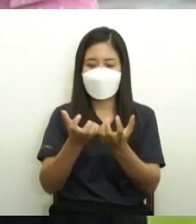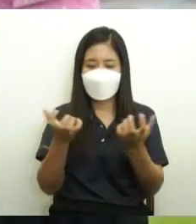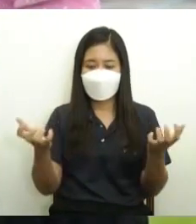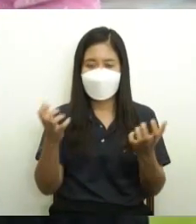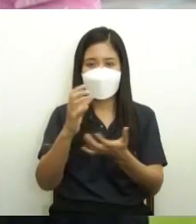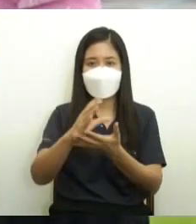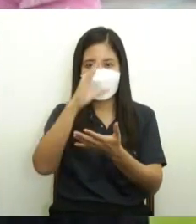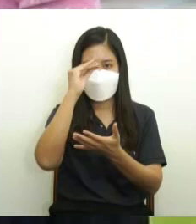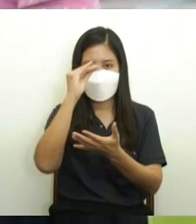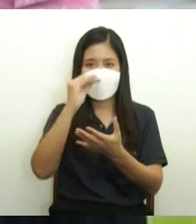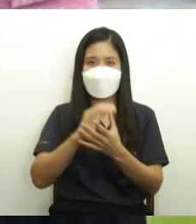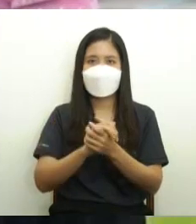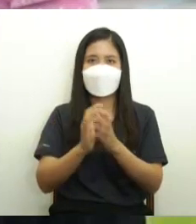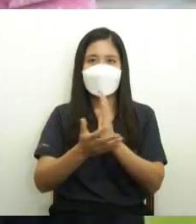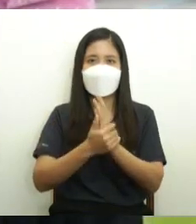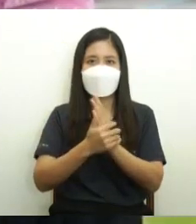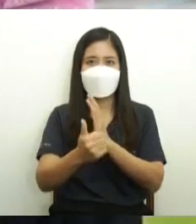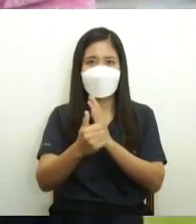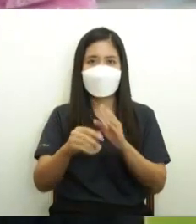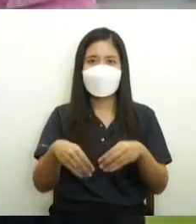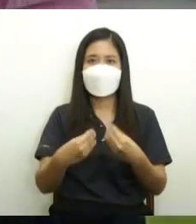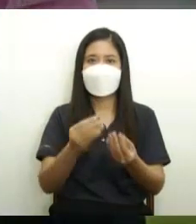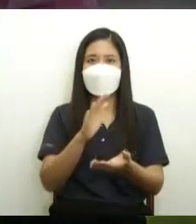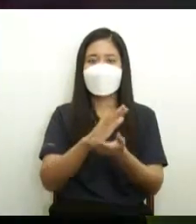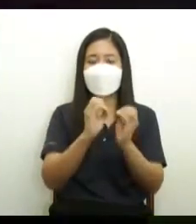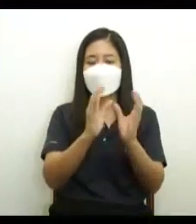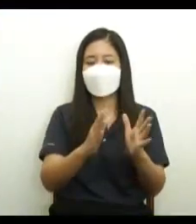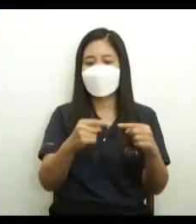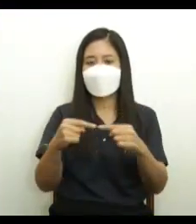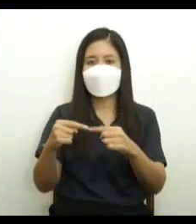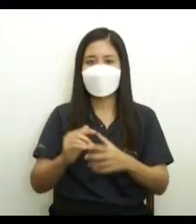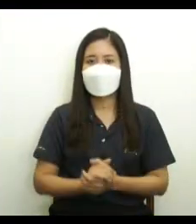รู้และให้ขวัญกำลังใจครูในสังกัดอย่างต่อเนื่องค่ะ